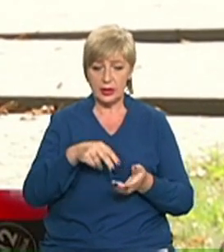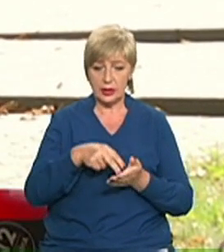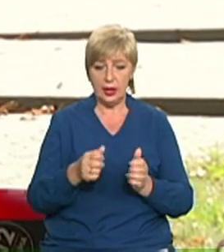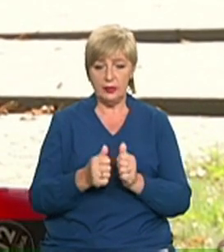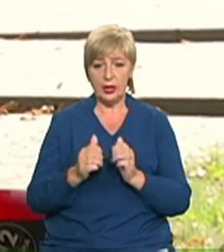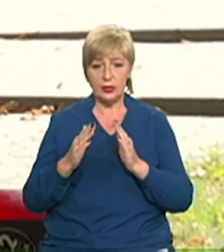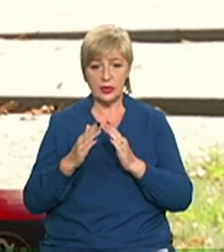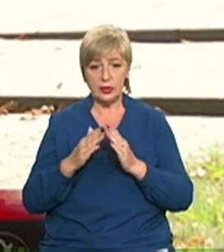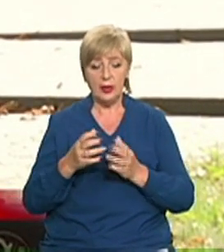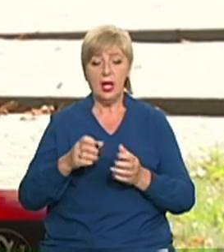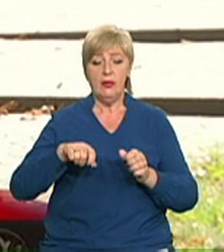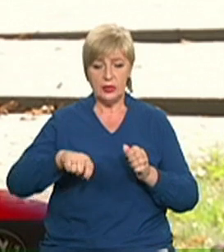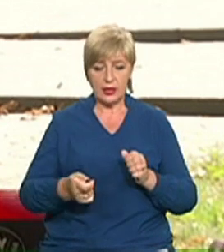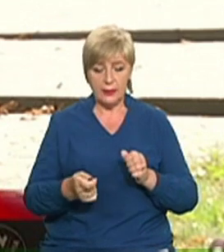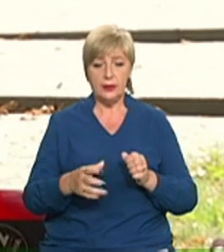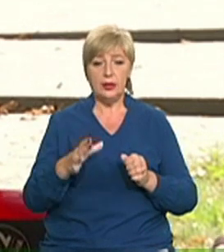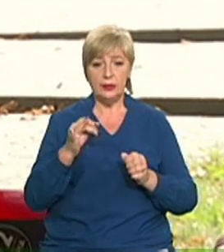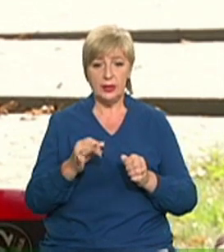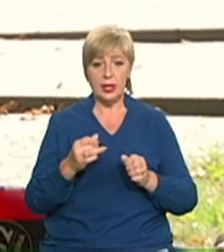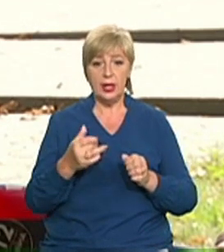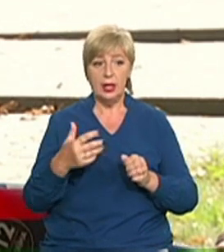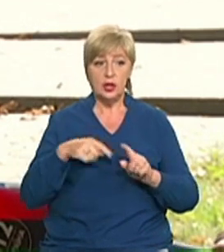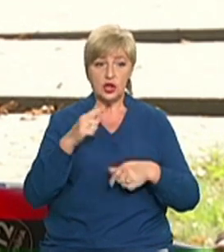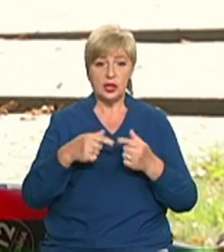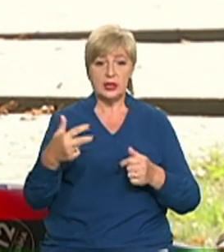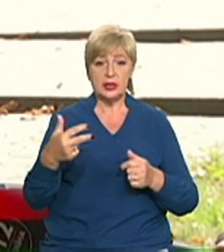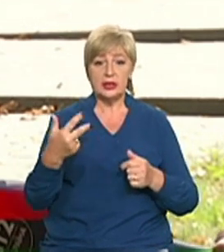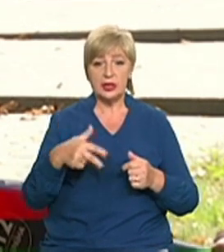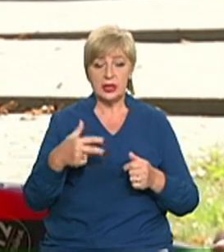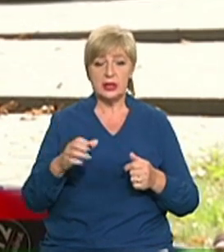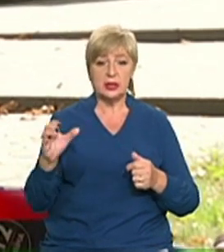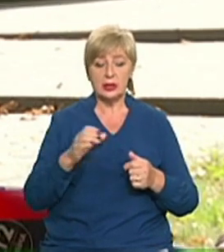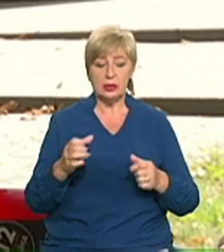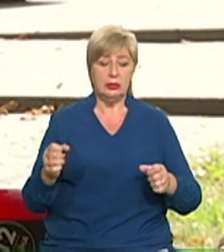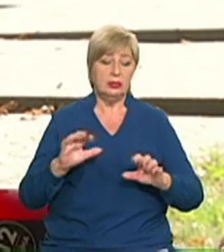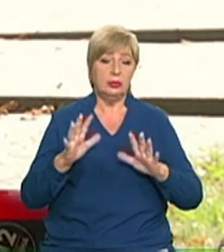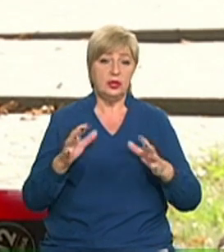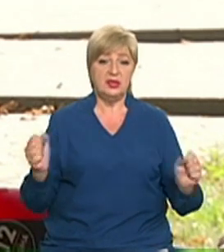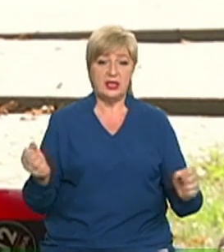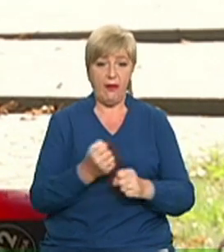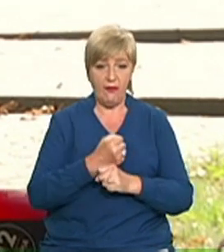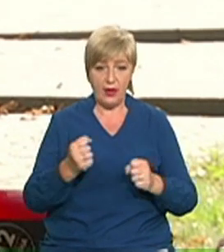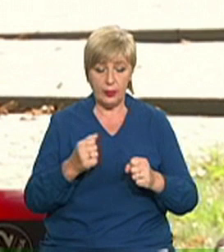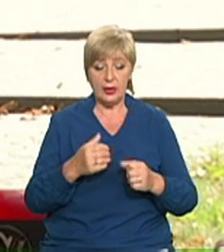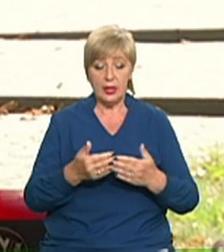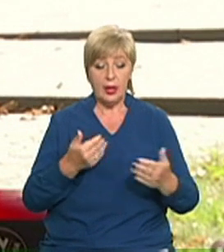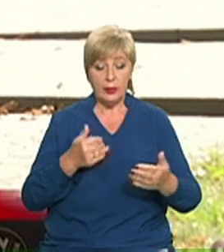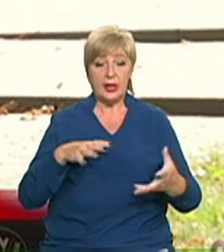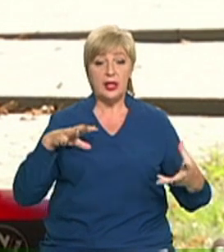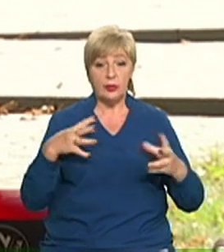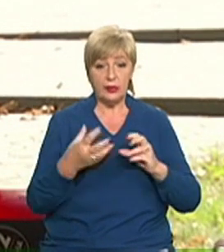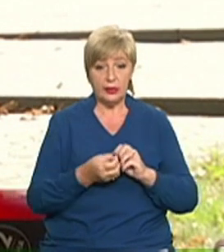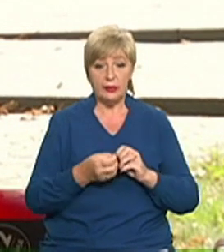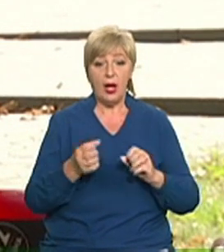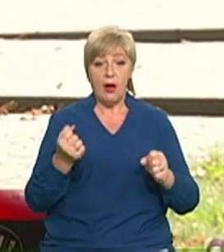домом, завів його та за 30 секунд стався вибух невстановленого предмету. За попередніми